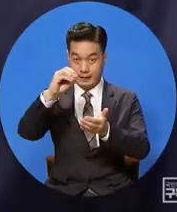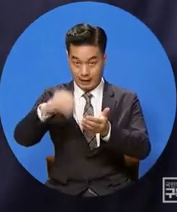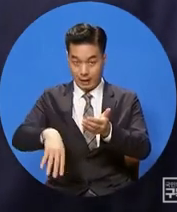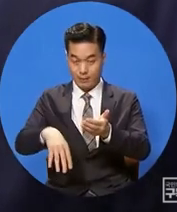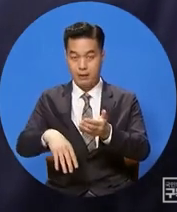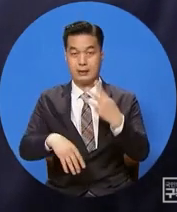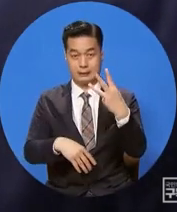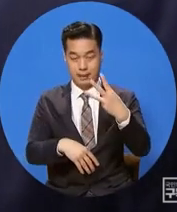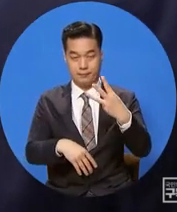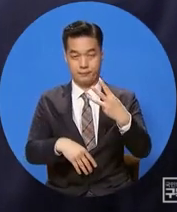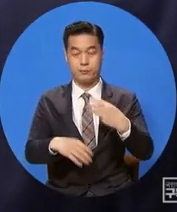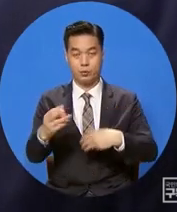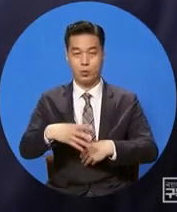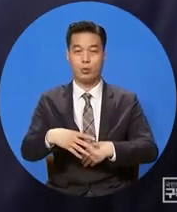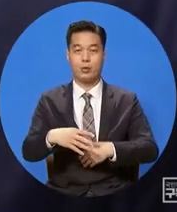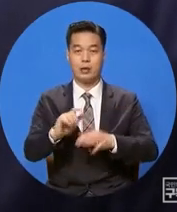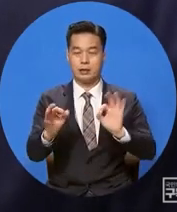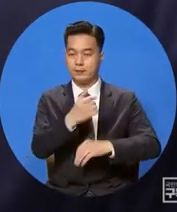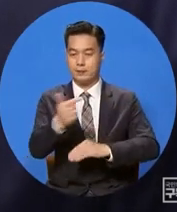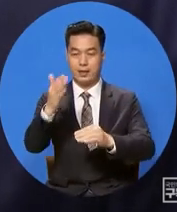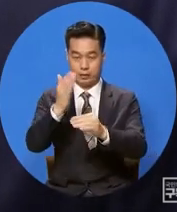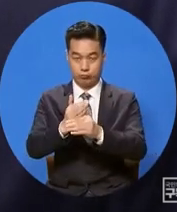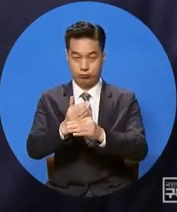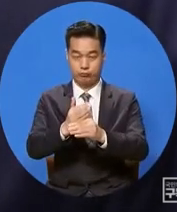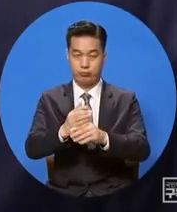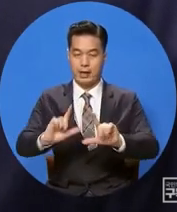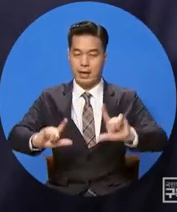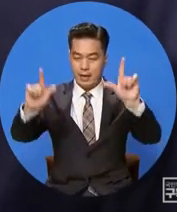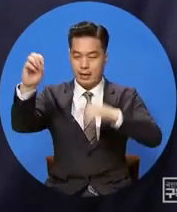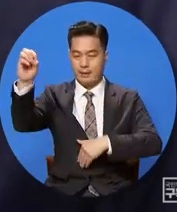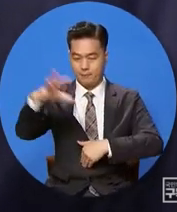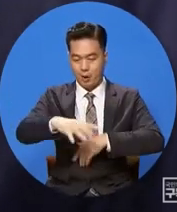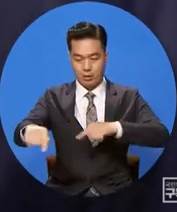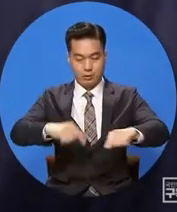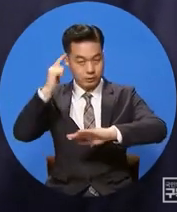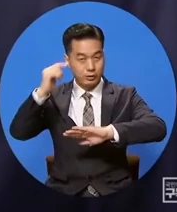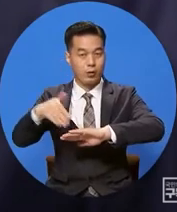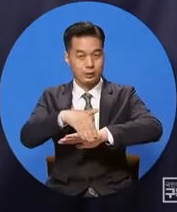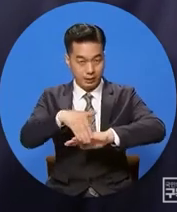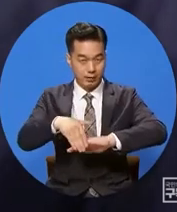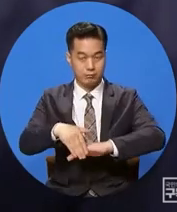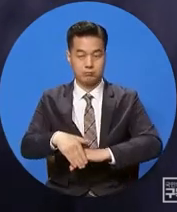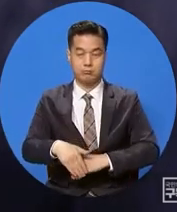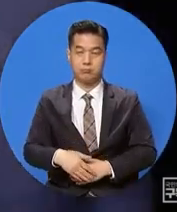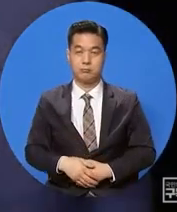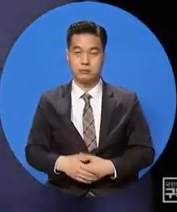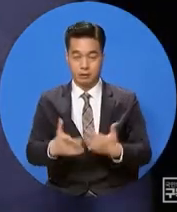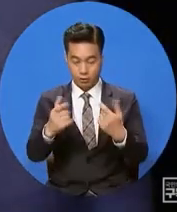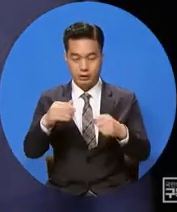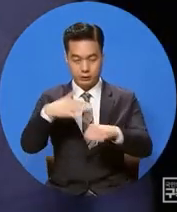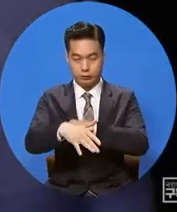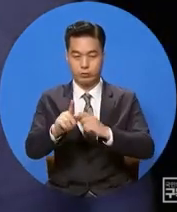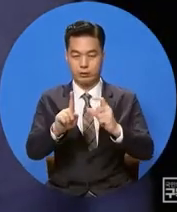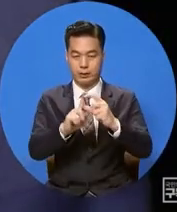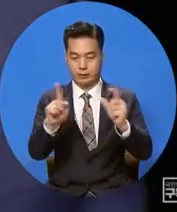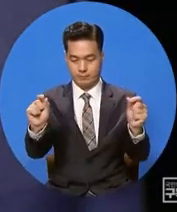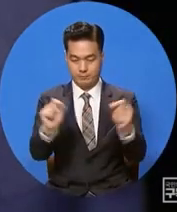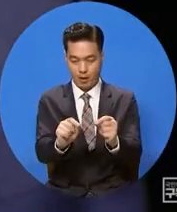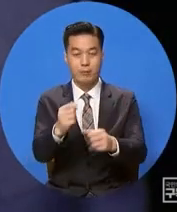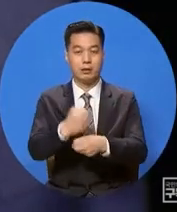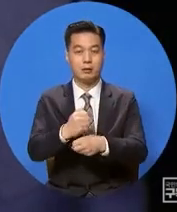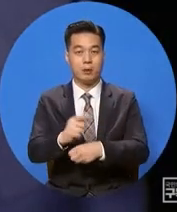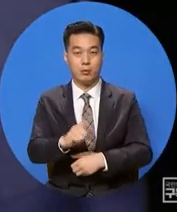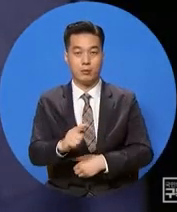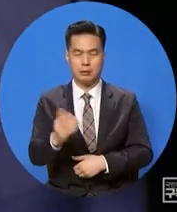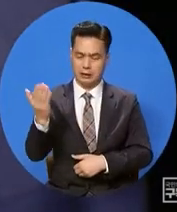김대중 대통령은 햇볕 정책. 네. 그런 식으로 딱 축약을 해서 대북 정책의 기조가 뭡니까? 그거는 전